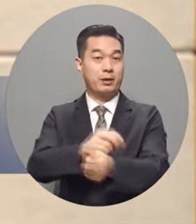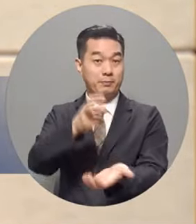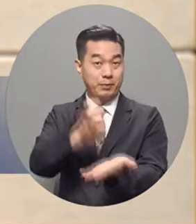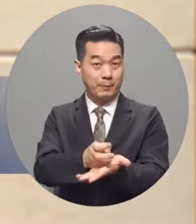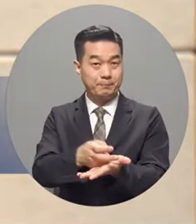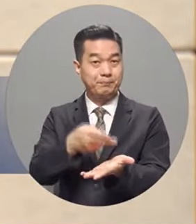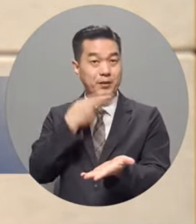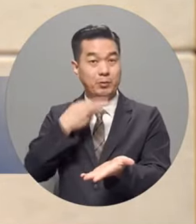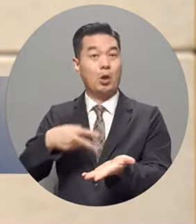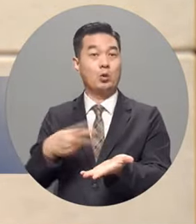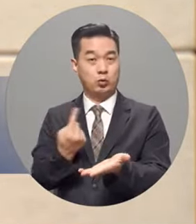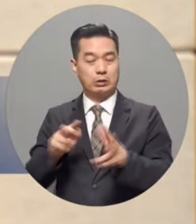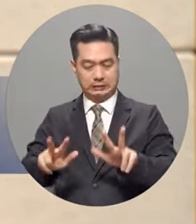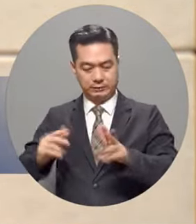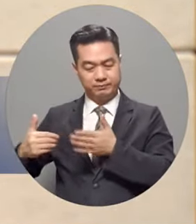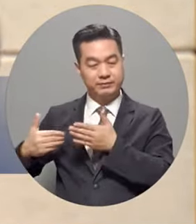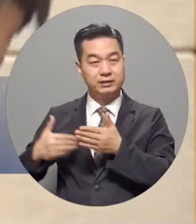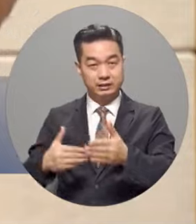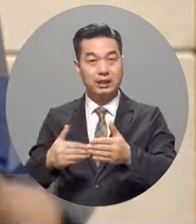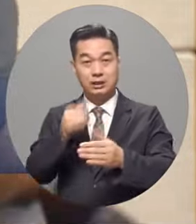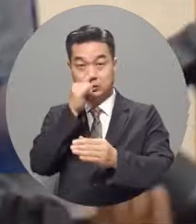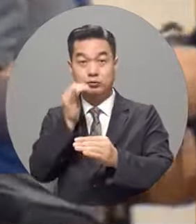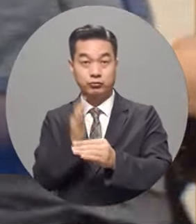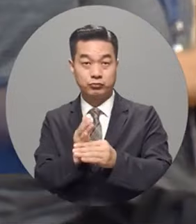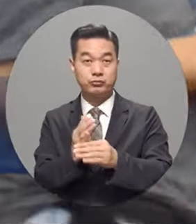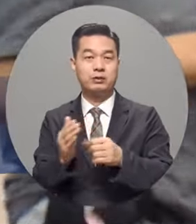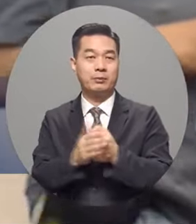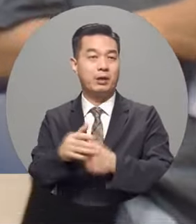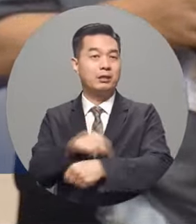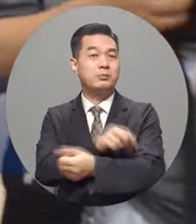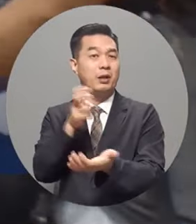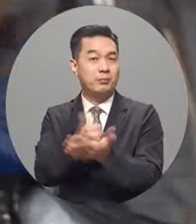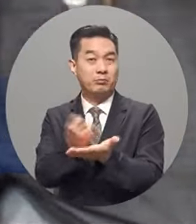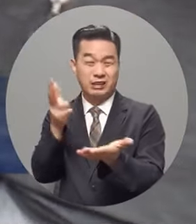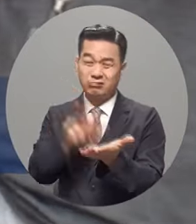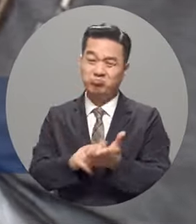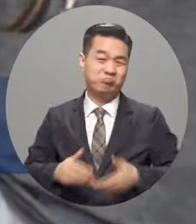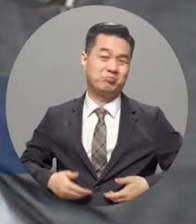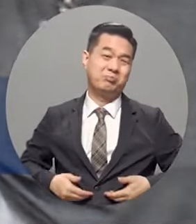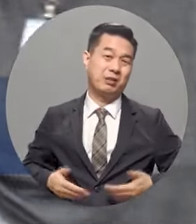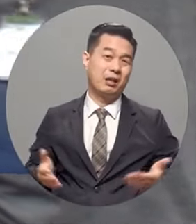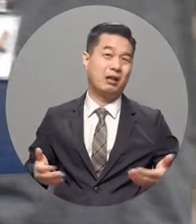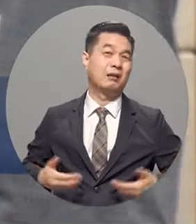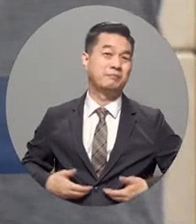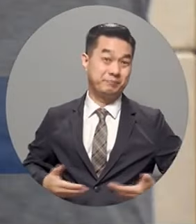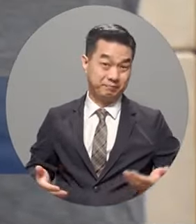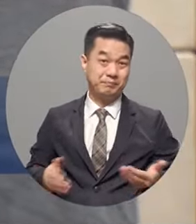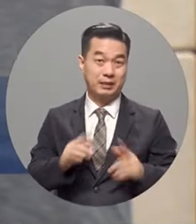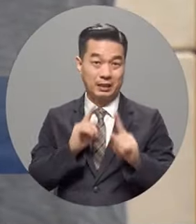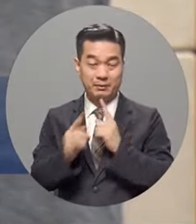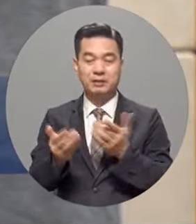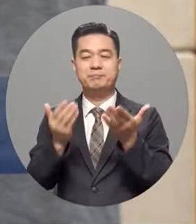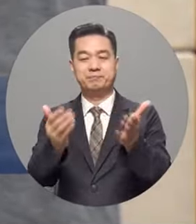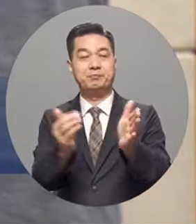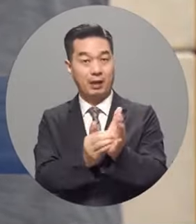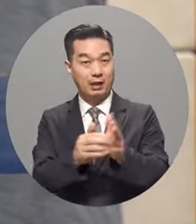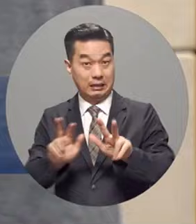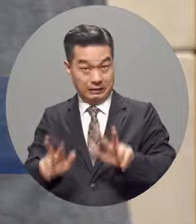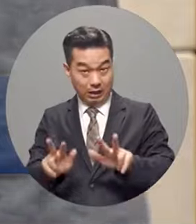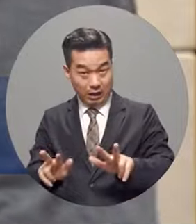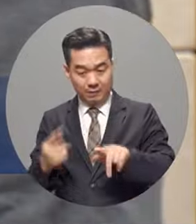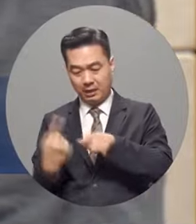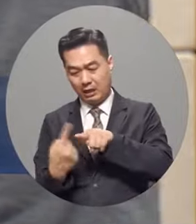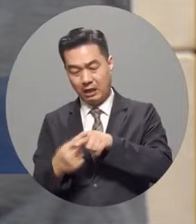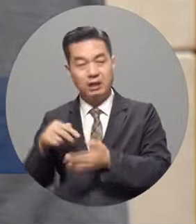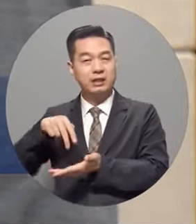없어도 현재 진행되고 있으므로 특별법 재정이 필요하지 않다는 점을 말씀드렸고 현재도 그